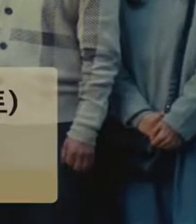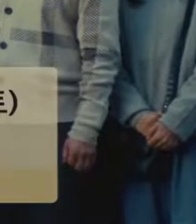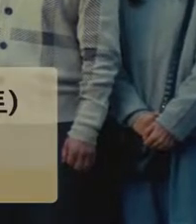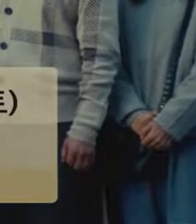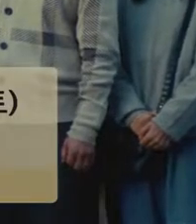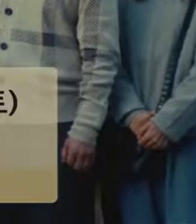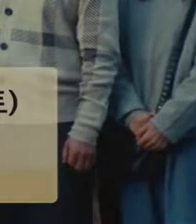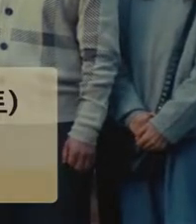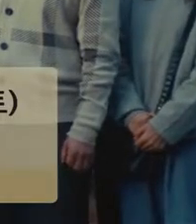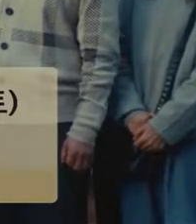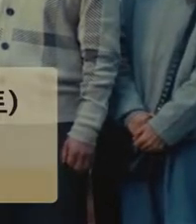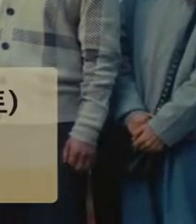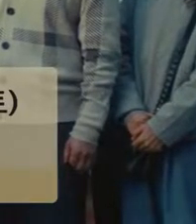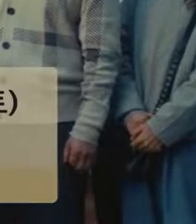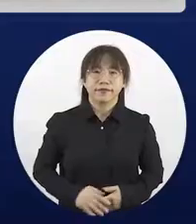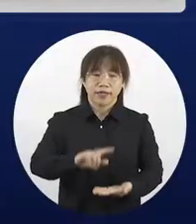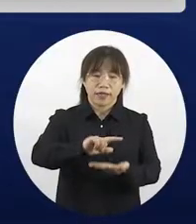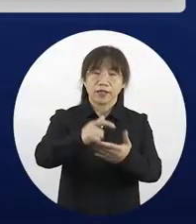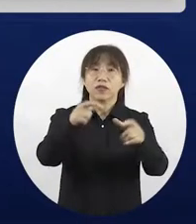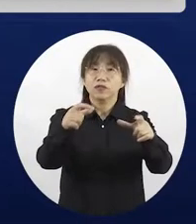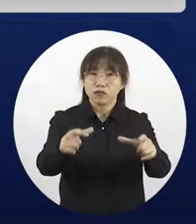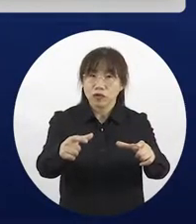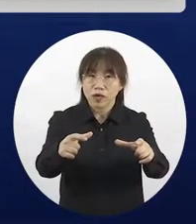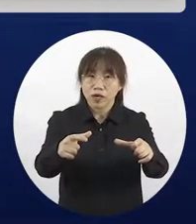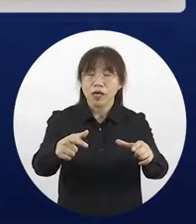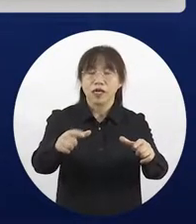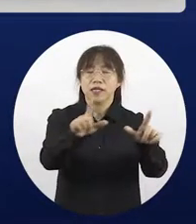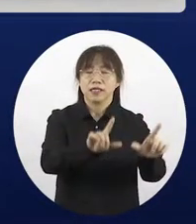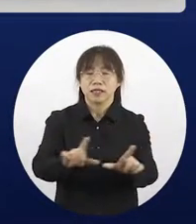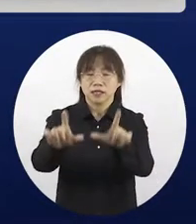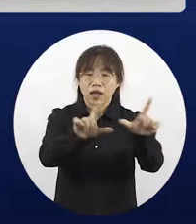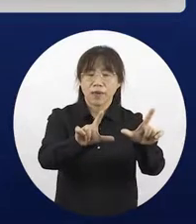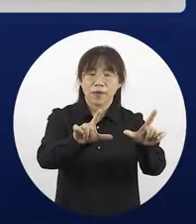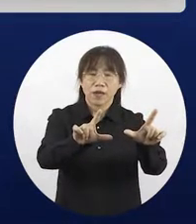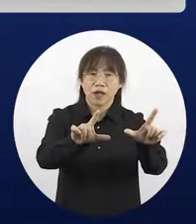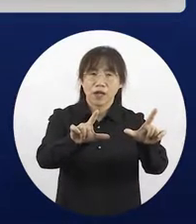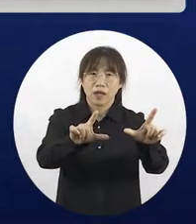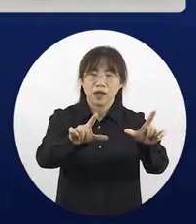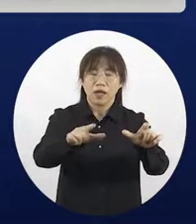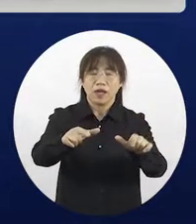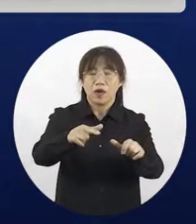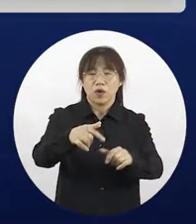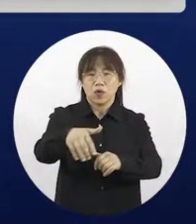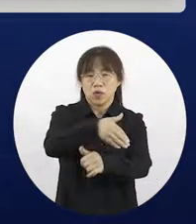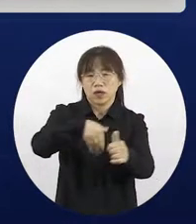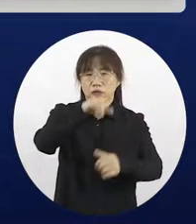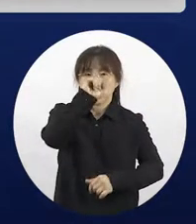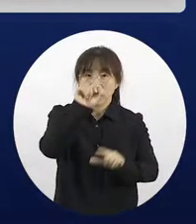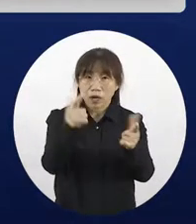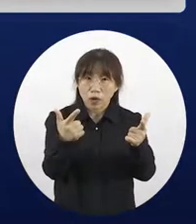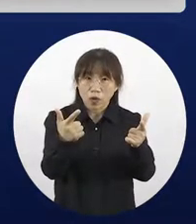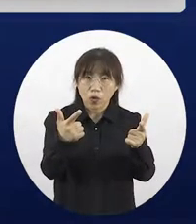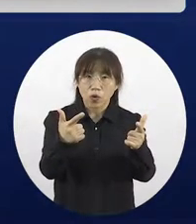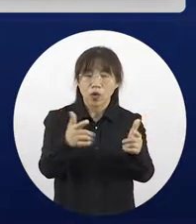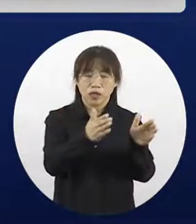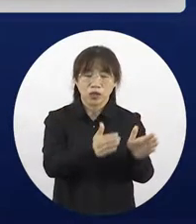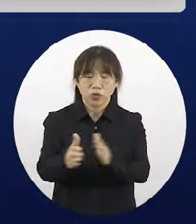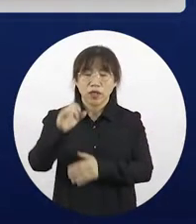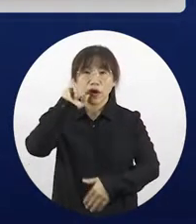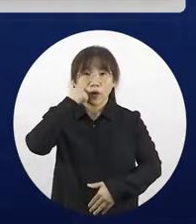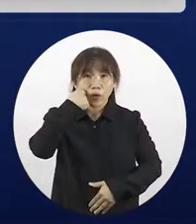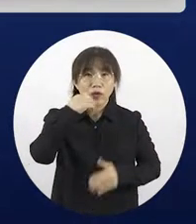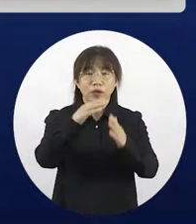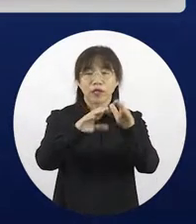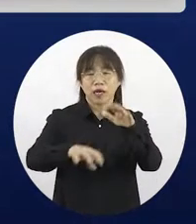말고 투표하세요. 강서구가 주거 환경이 열악하고 정리정돈이 필요한 이웃에게 수납정리